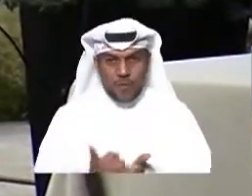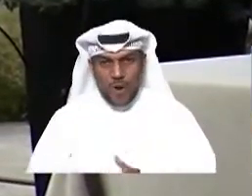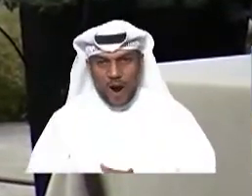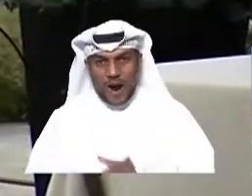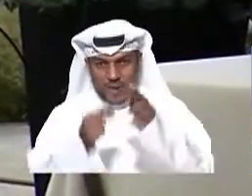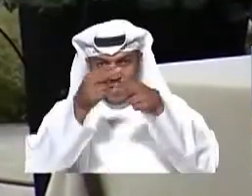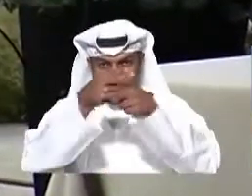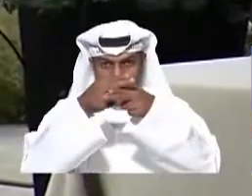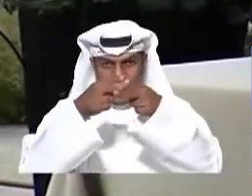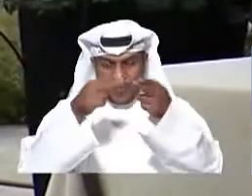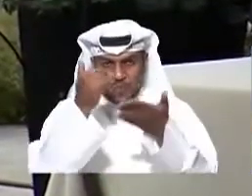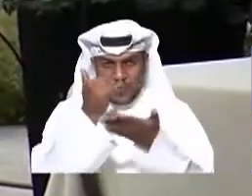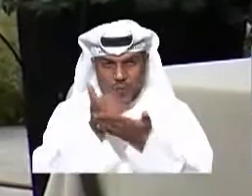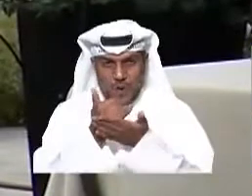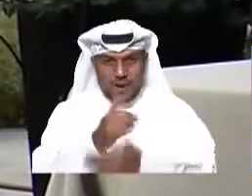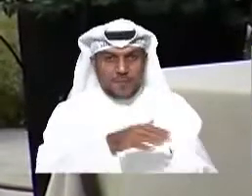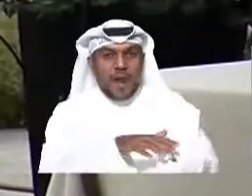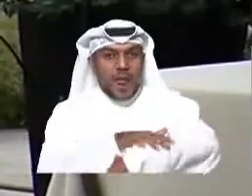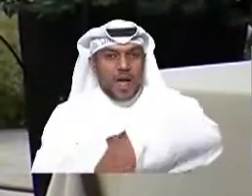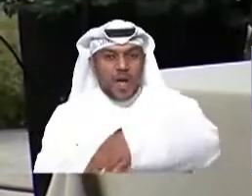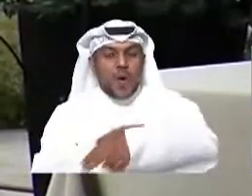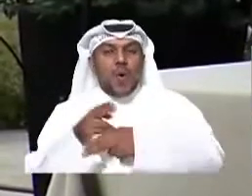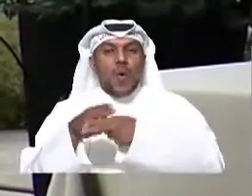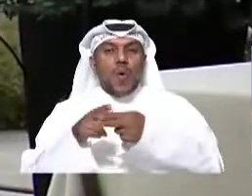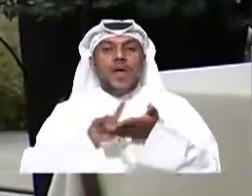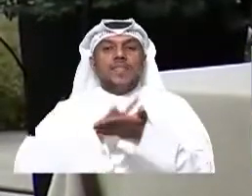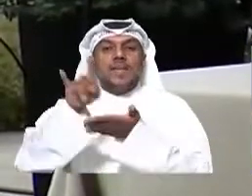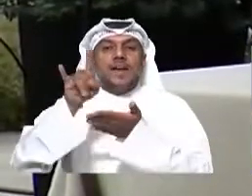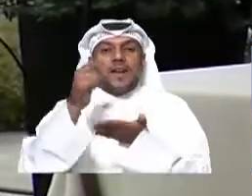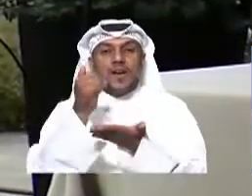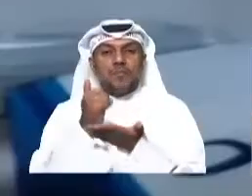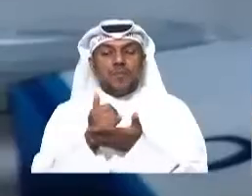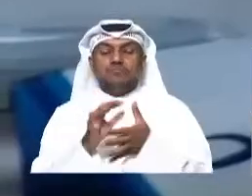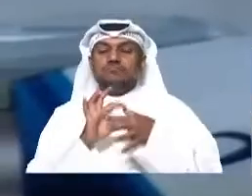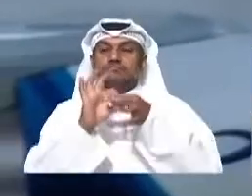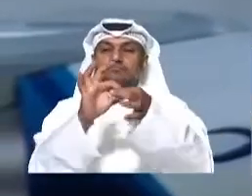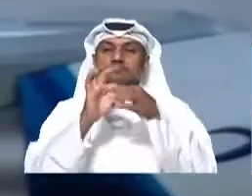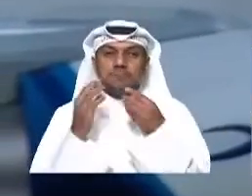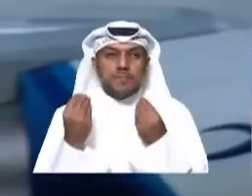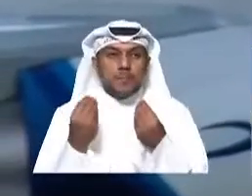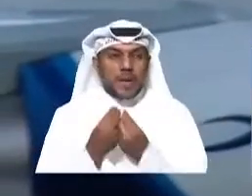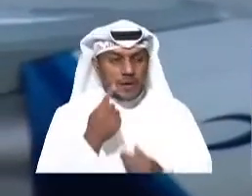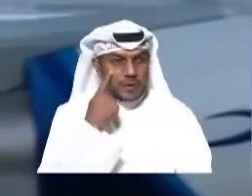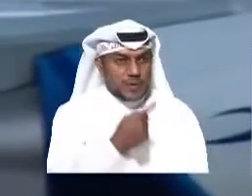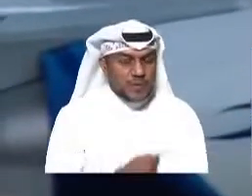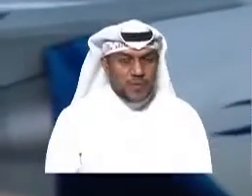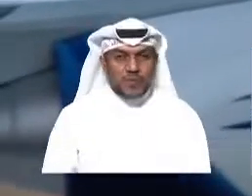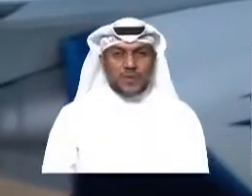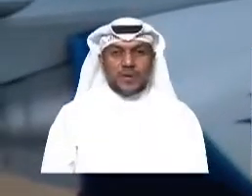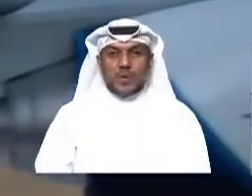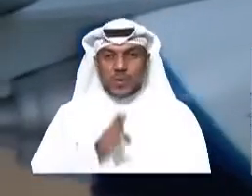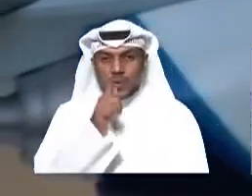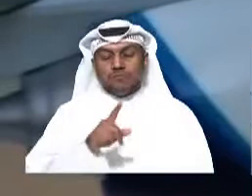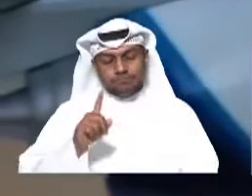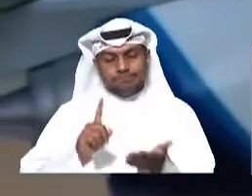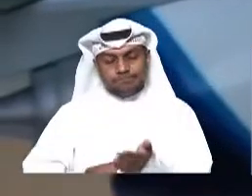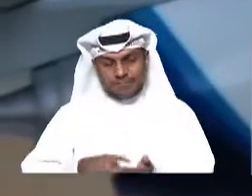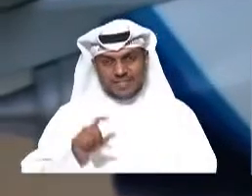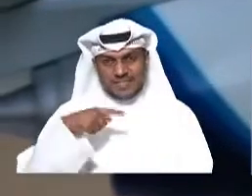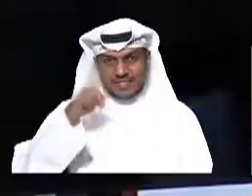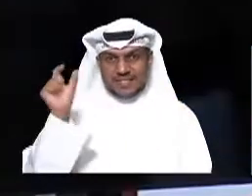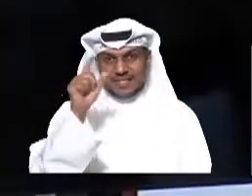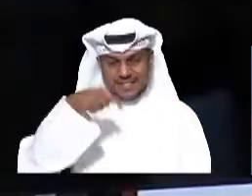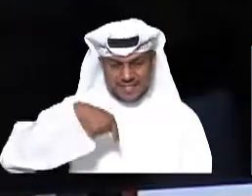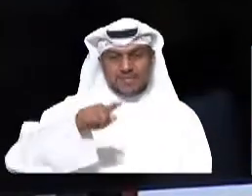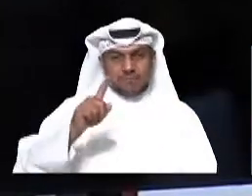الجوية الكويتية عن توقيع اتفاقية الشراكة التجارية مع طيران أوروبا، والتي ستدخل حيز التنفيذ في الأشهر